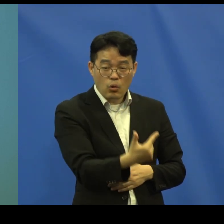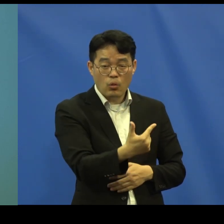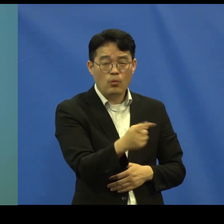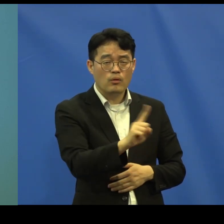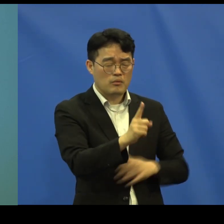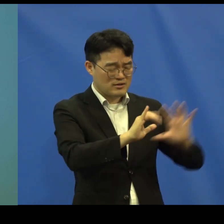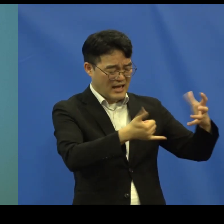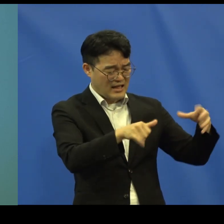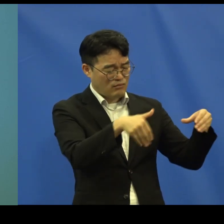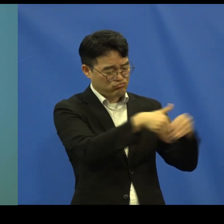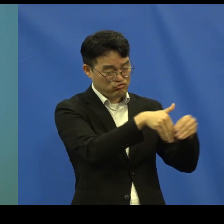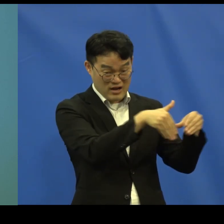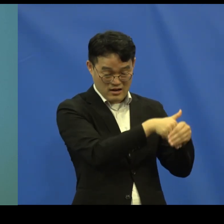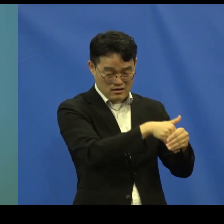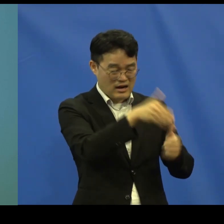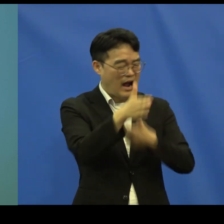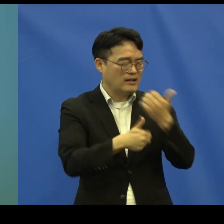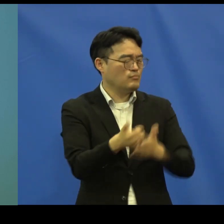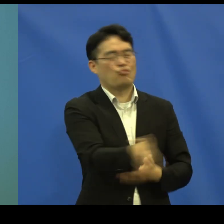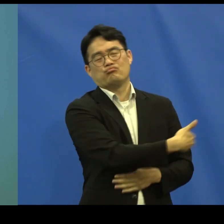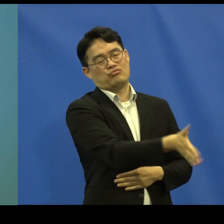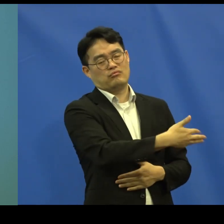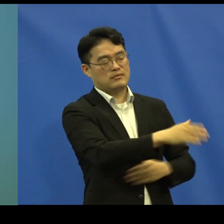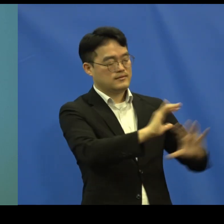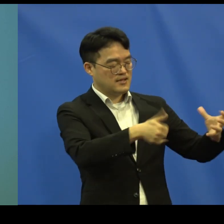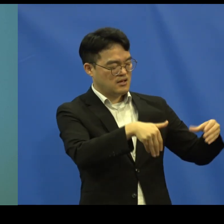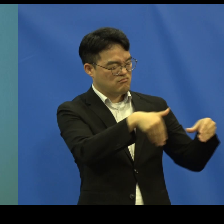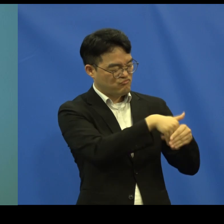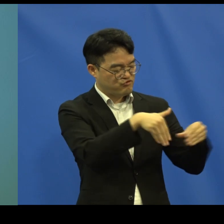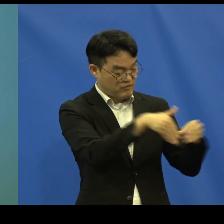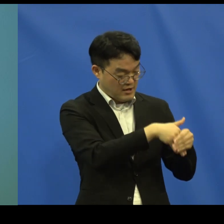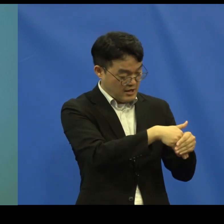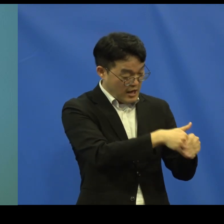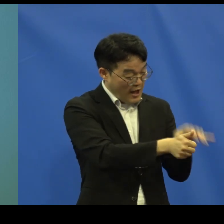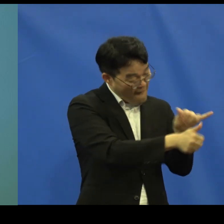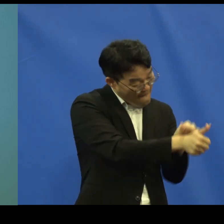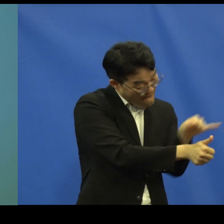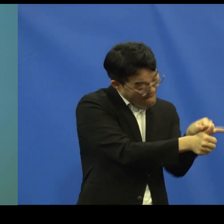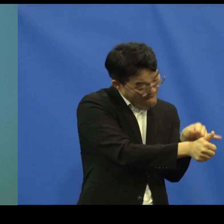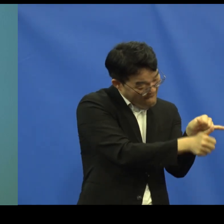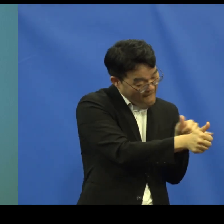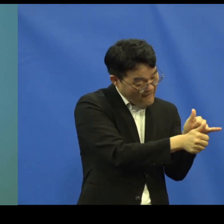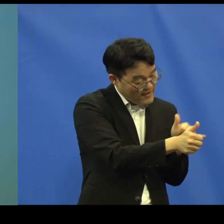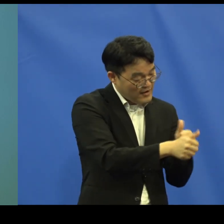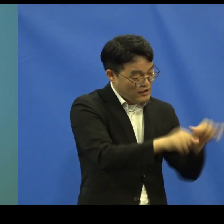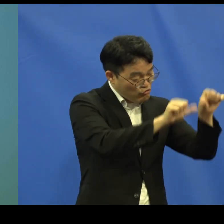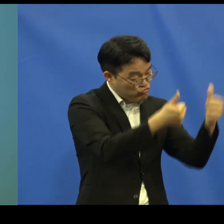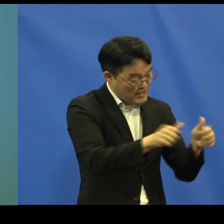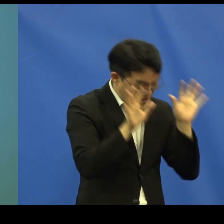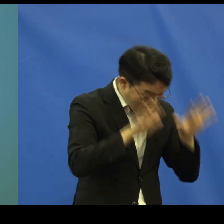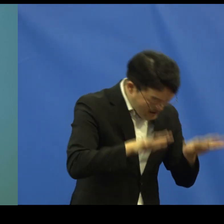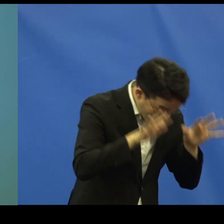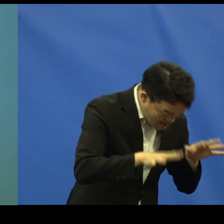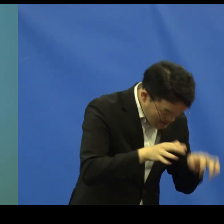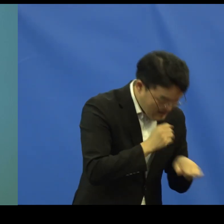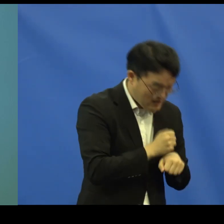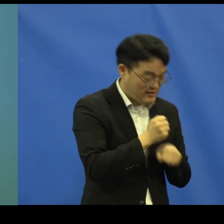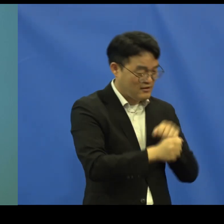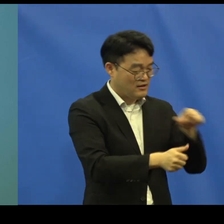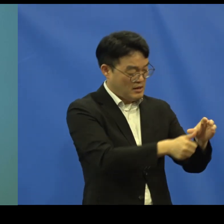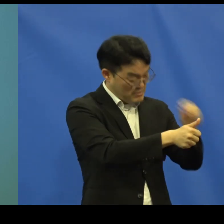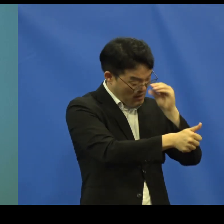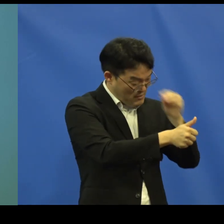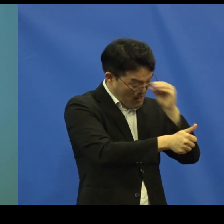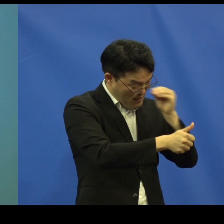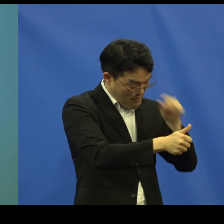세속의 문화를 그 문명을 다 상징하는 게 바벨론입니다. 그래서 이 요한계시록은 바벨론이라고 하는